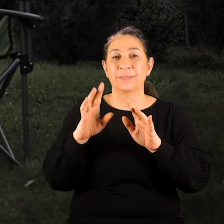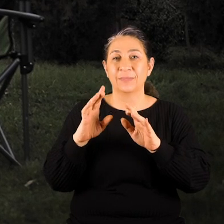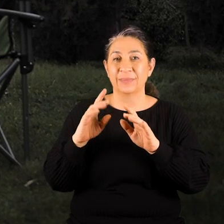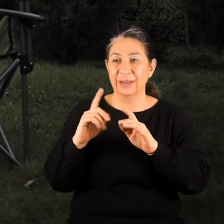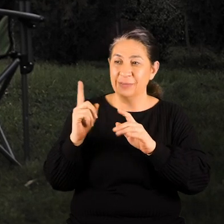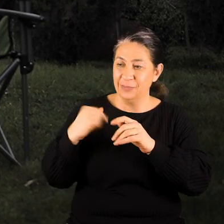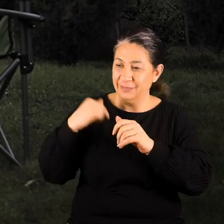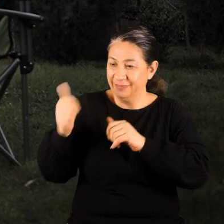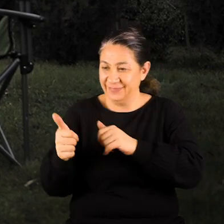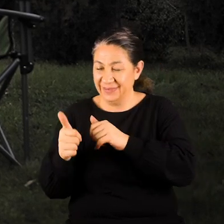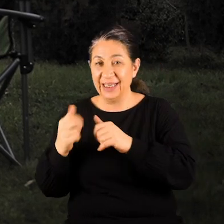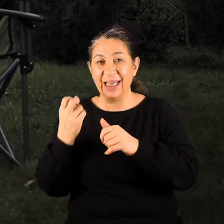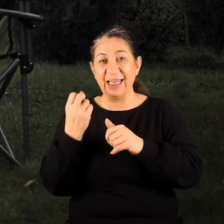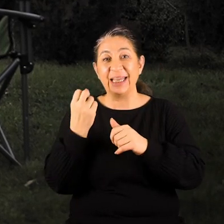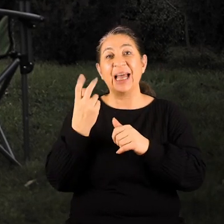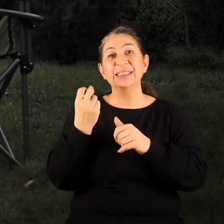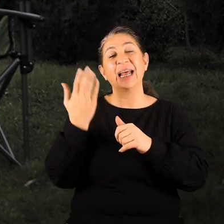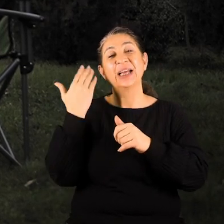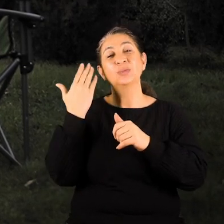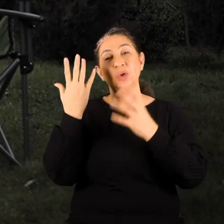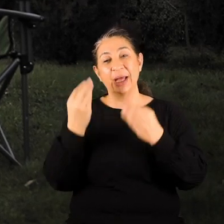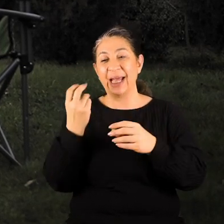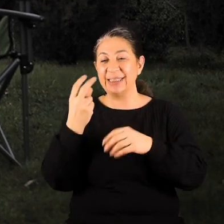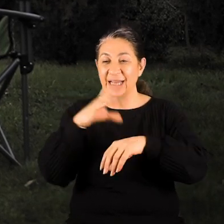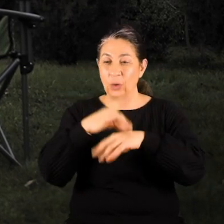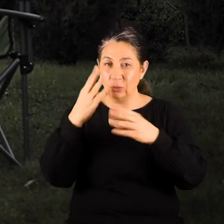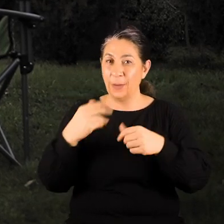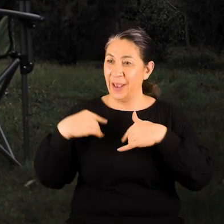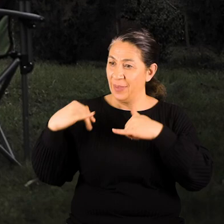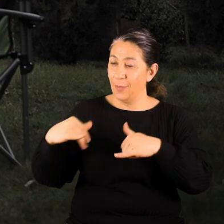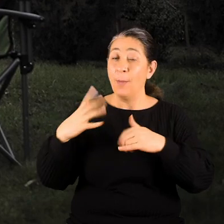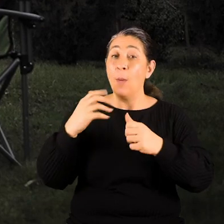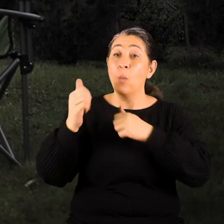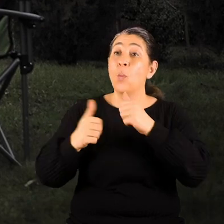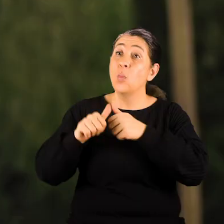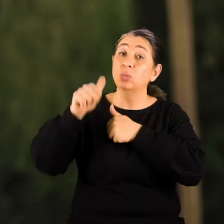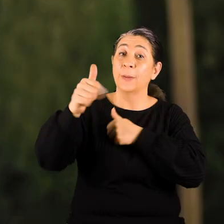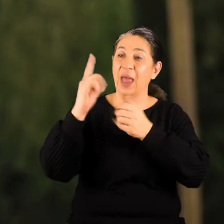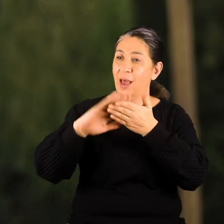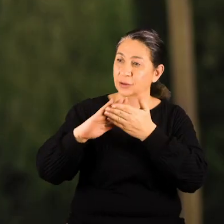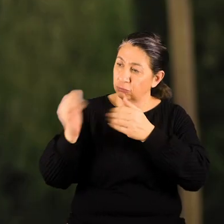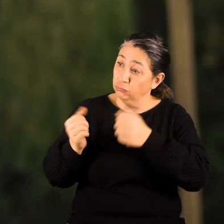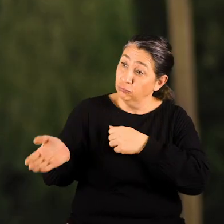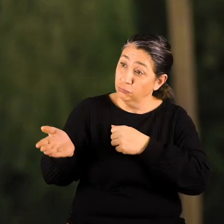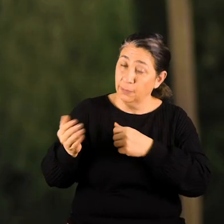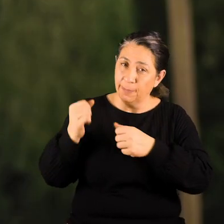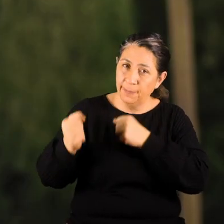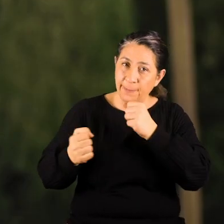koşturma üzerine. Kanser geçmişi olan, kanser hastası olmuş. Aynen bu şekilde ama maraton koşmak istediğim bir arkadaşı